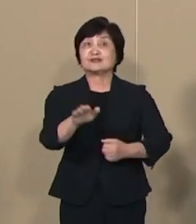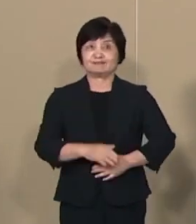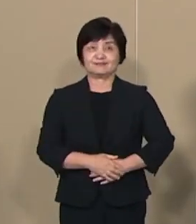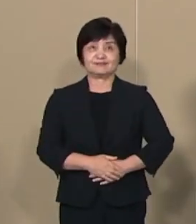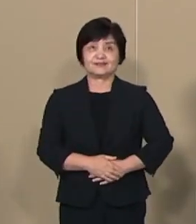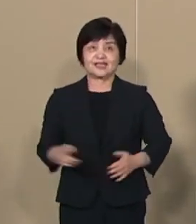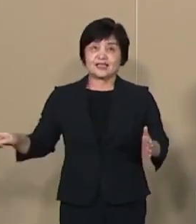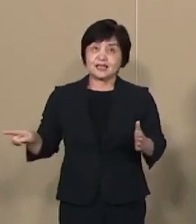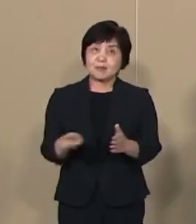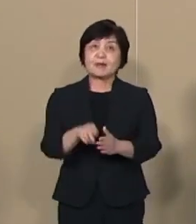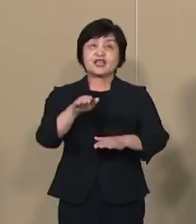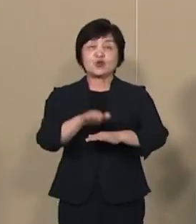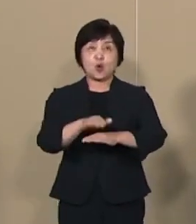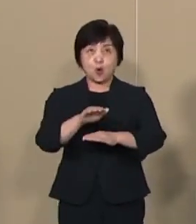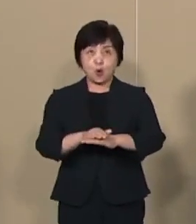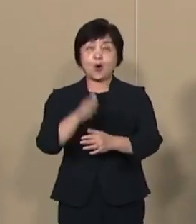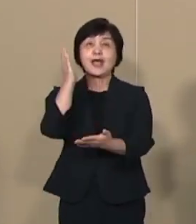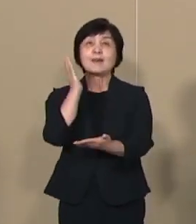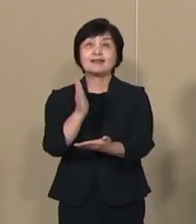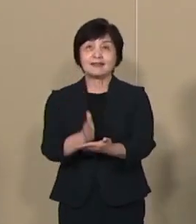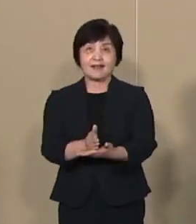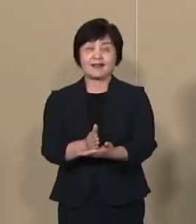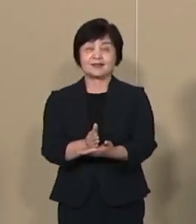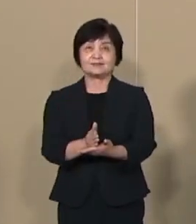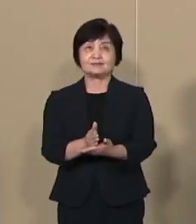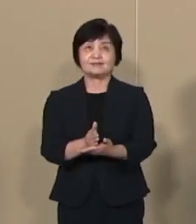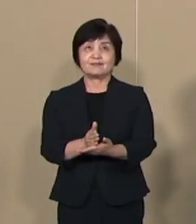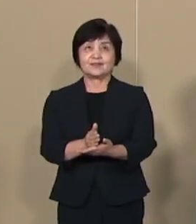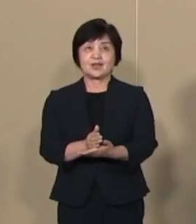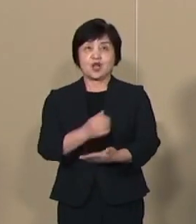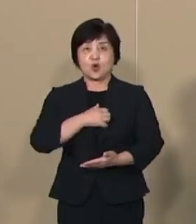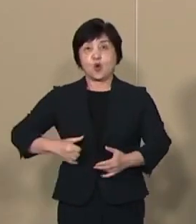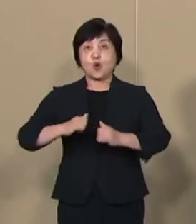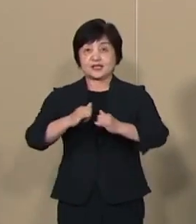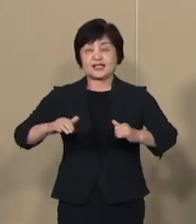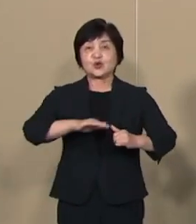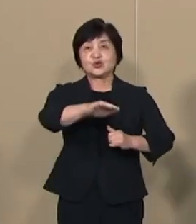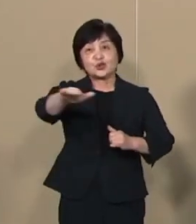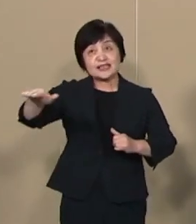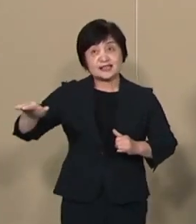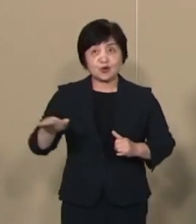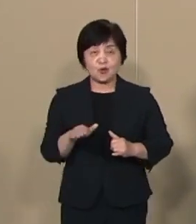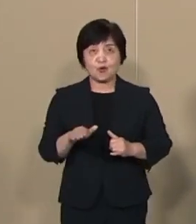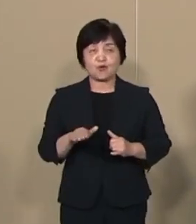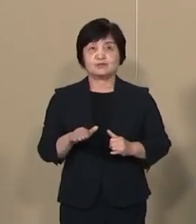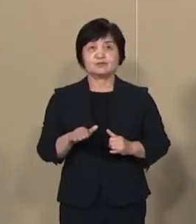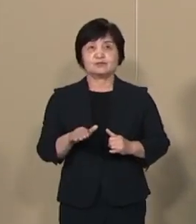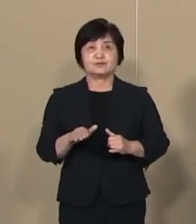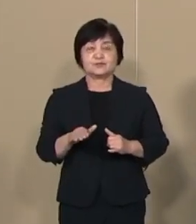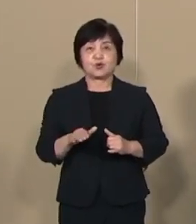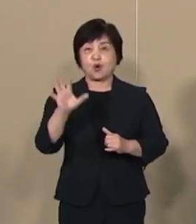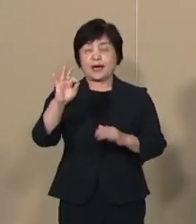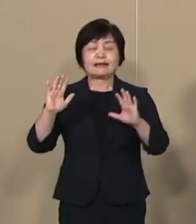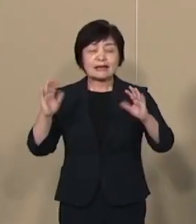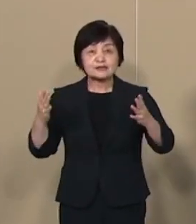今までのやり方全部止めてそのね候補者の日と同じとそのまあお金寝なくて